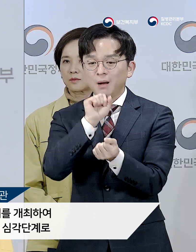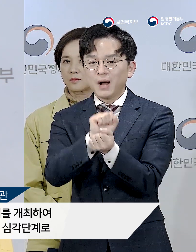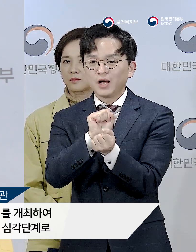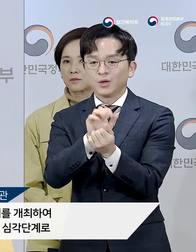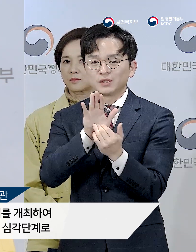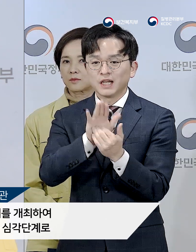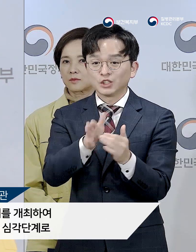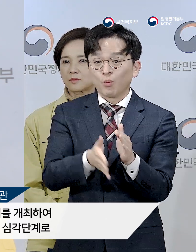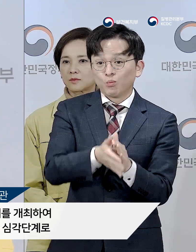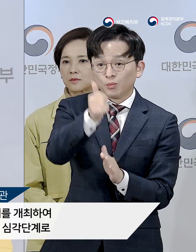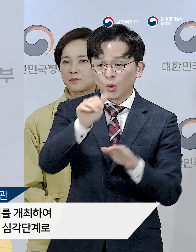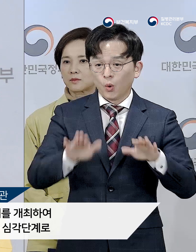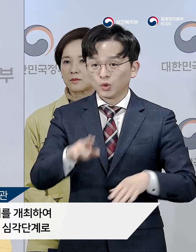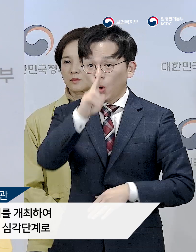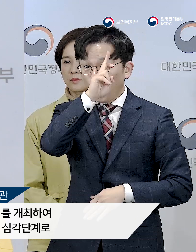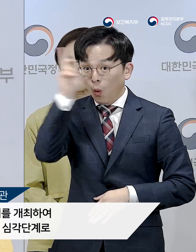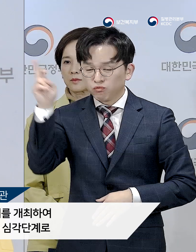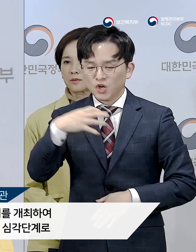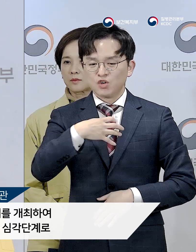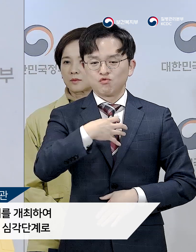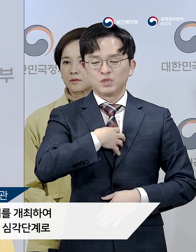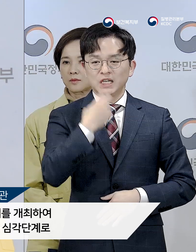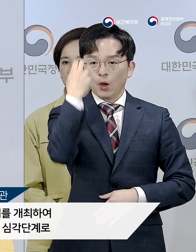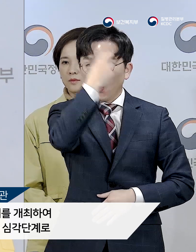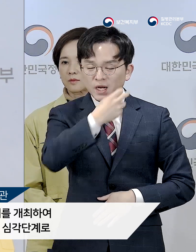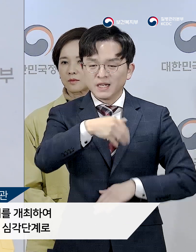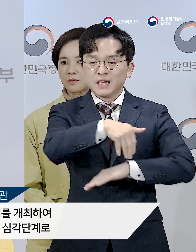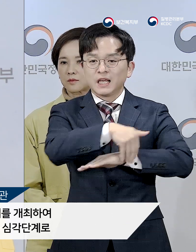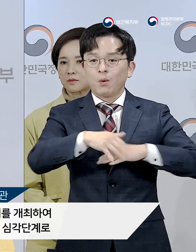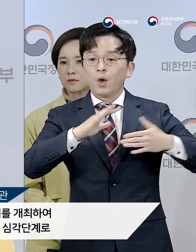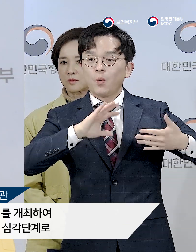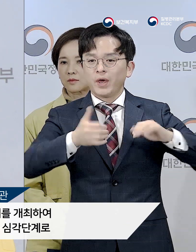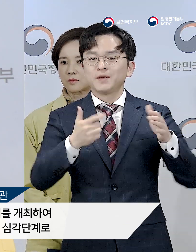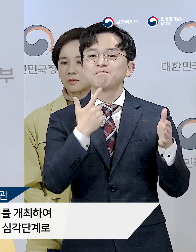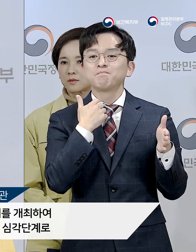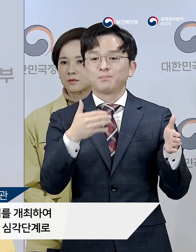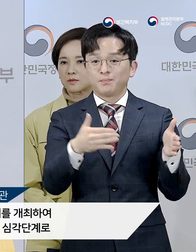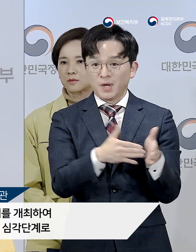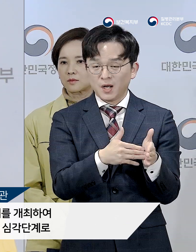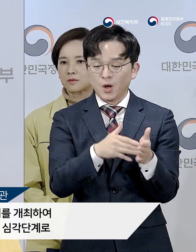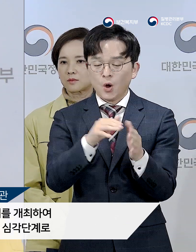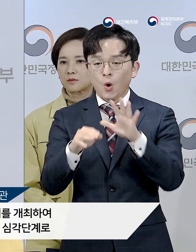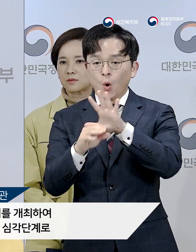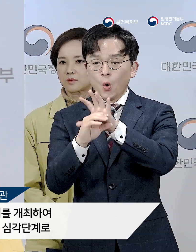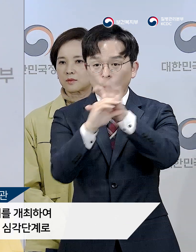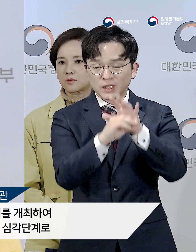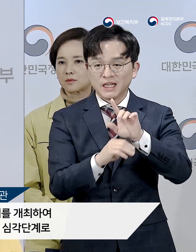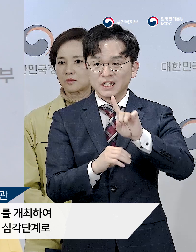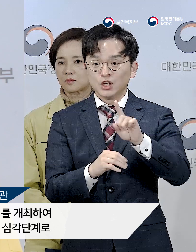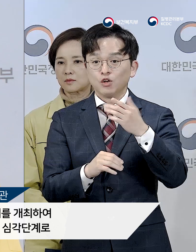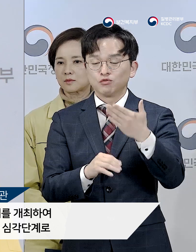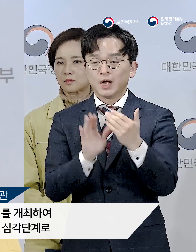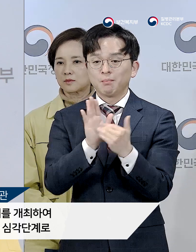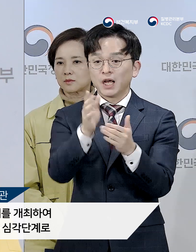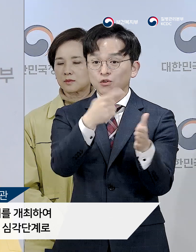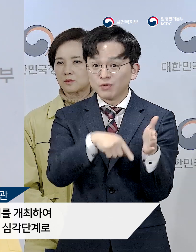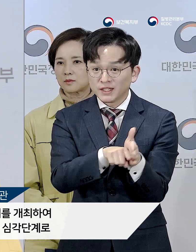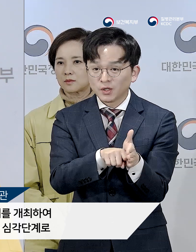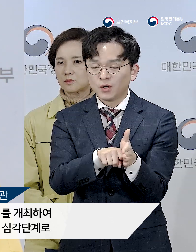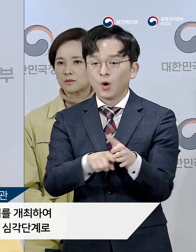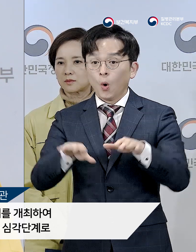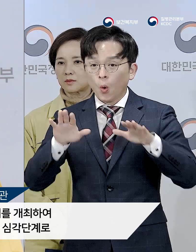중앙방역대책본부에서 오늘 오후에 위기평가회의를 개최하여 코로나19의 선제적 대응을 위해